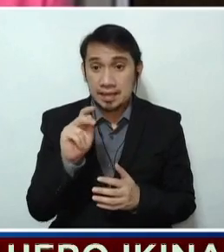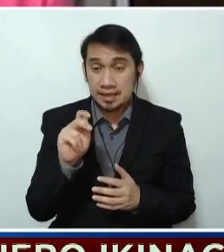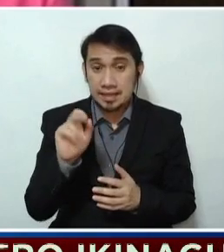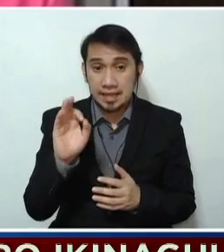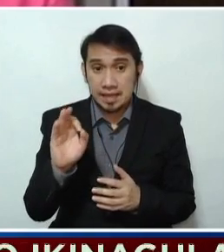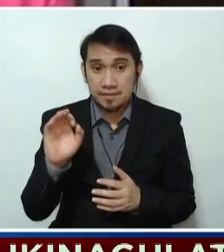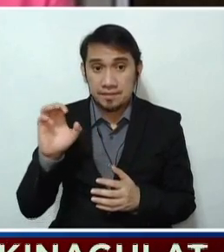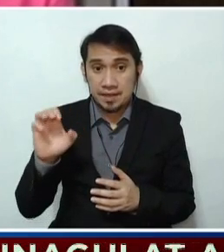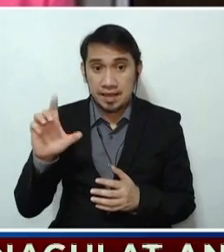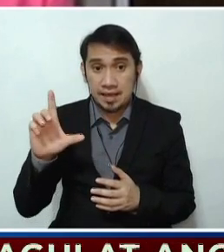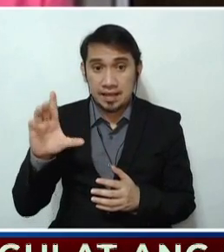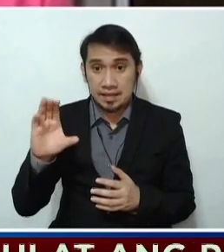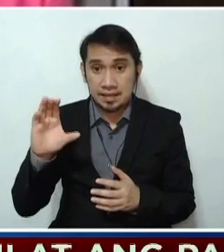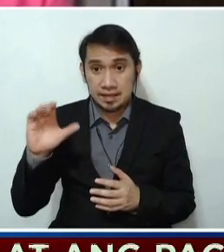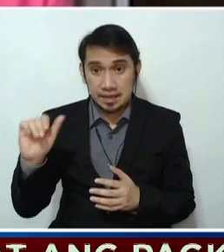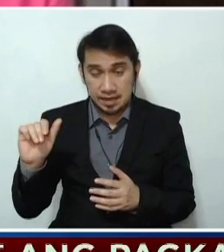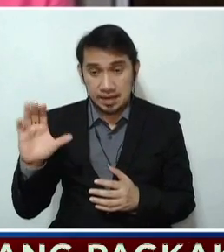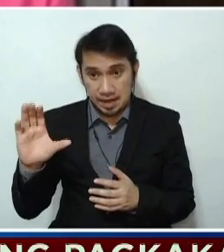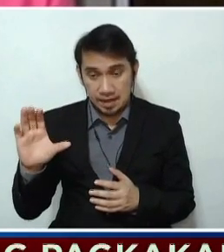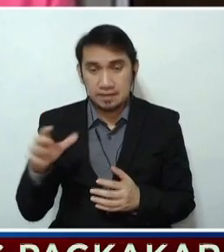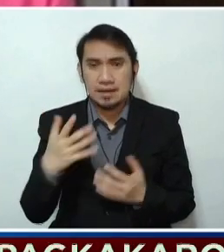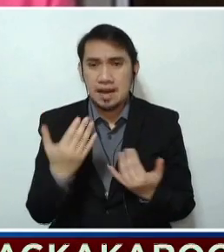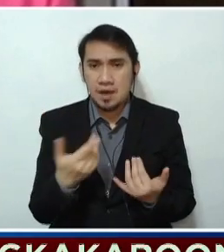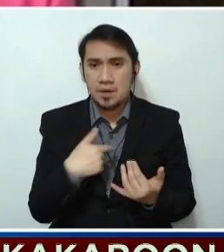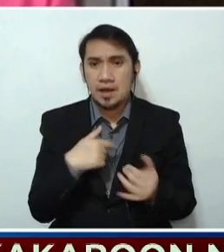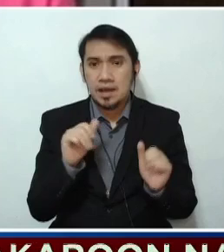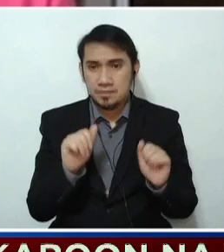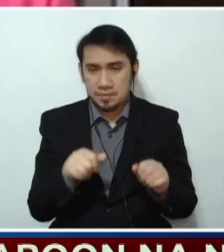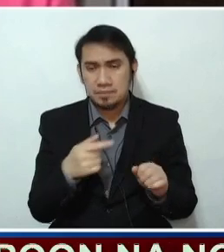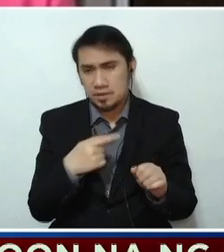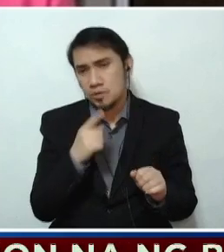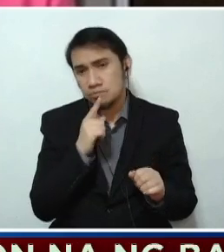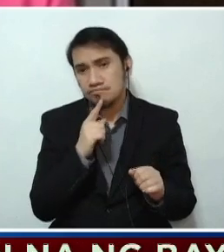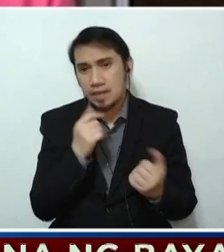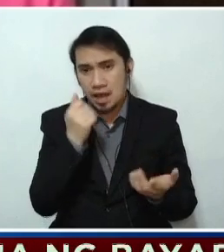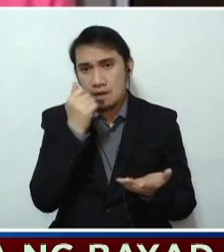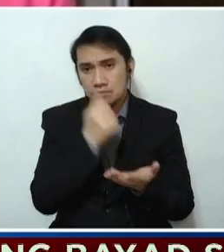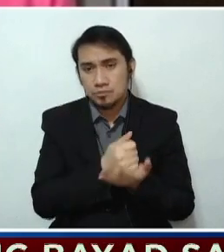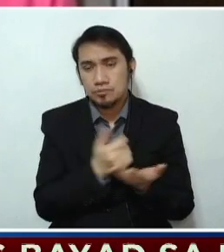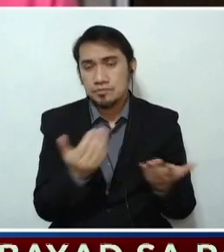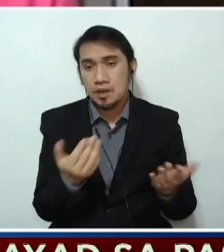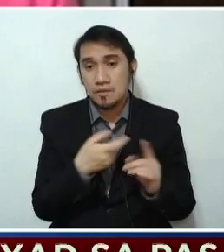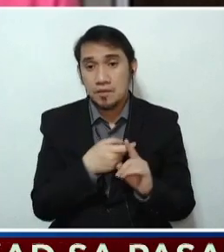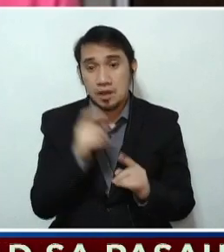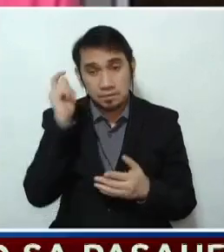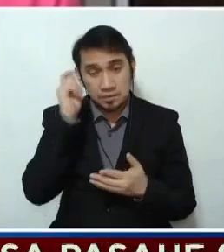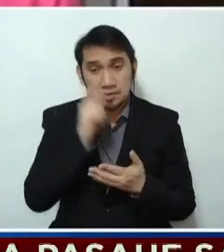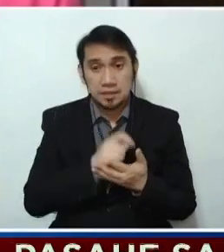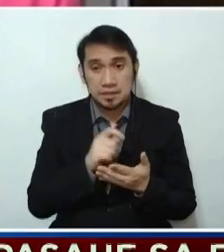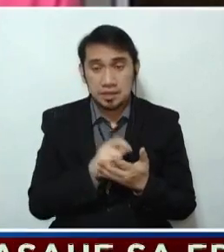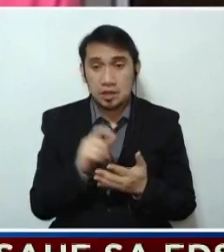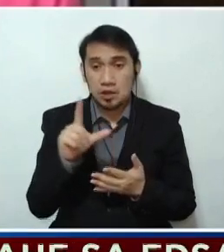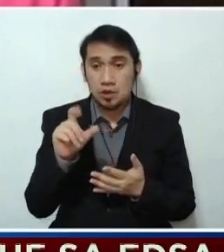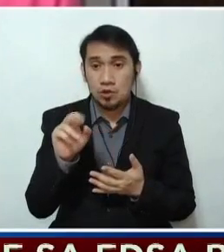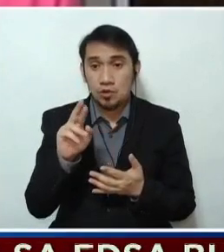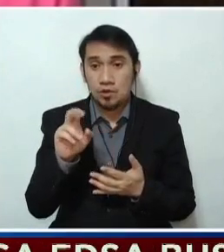NTF-LCAP. No? So that's what I was able to confirm from Secretary Lorenzana.